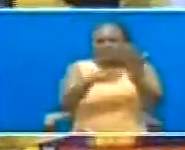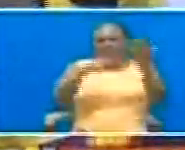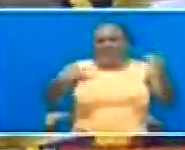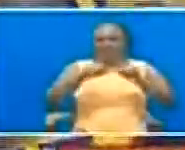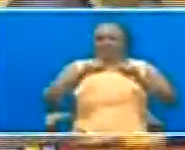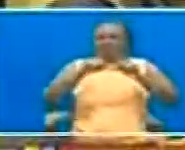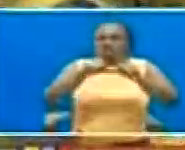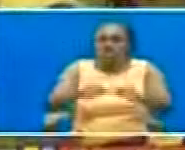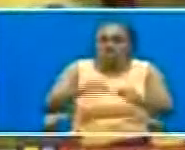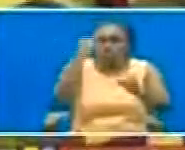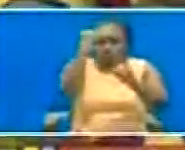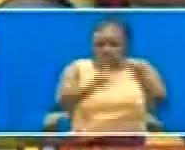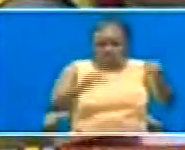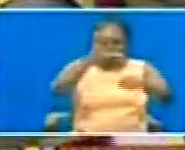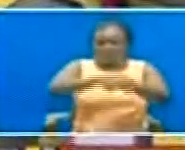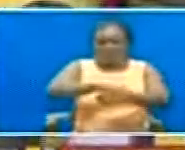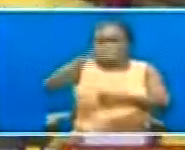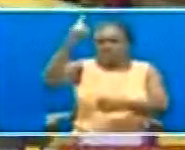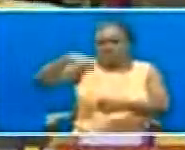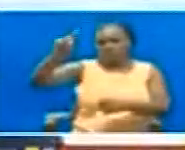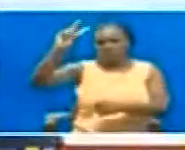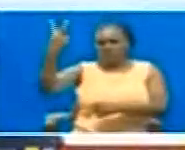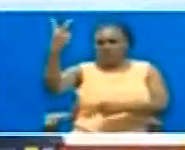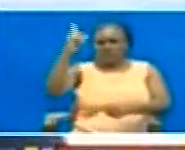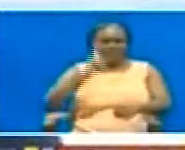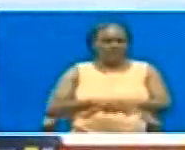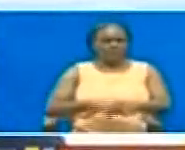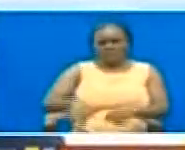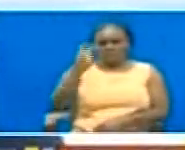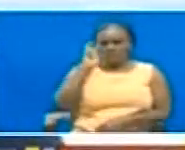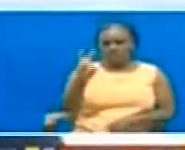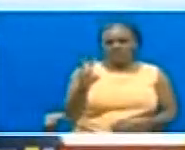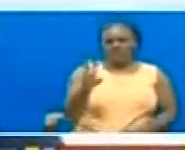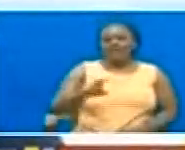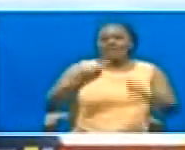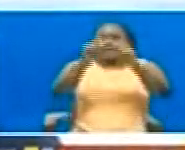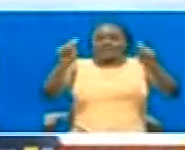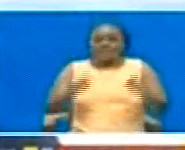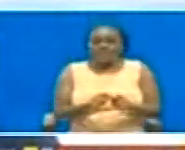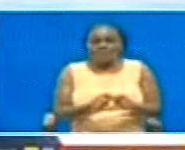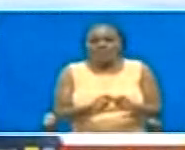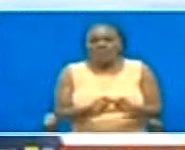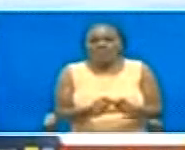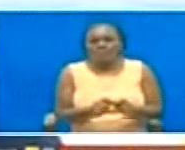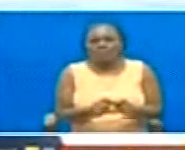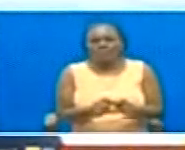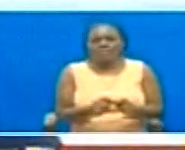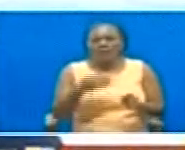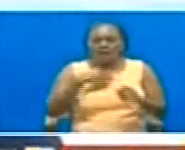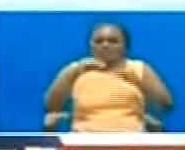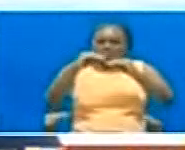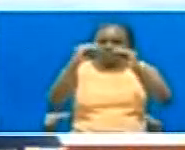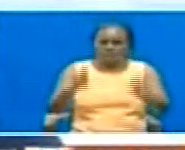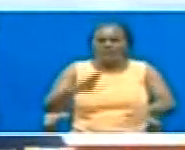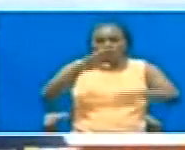wao katika kila robo na kutoa ubingwa huo kwa mara ya pili sasa. If you look at it, is a team that has one good coaches,